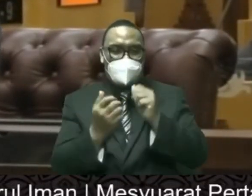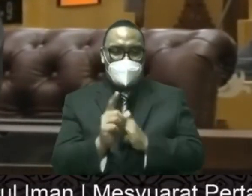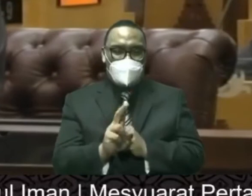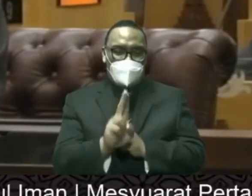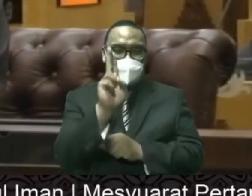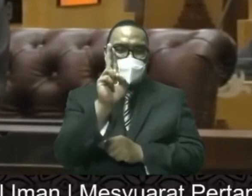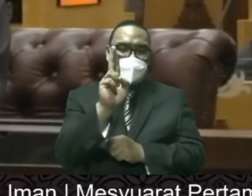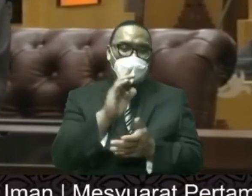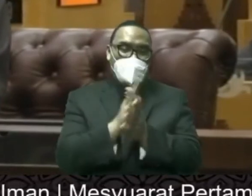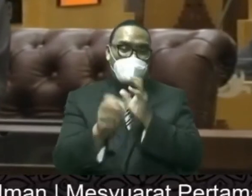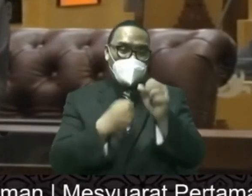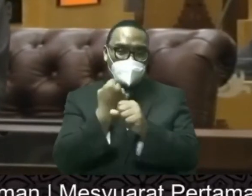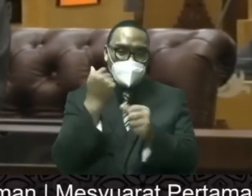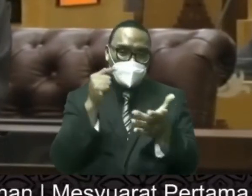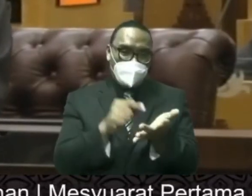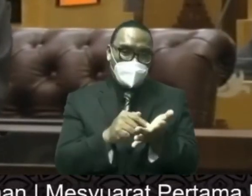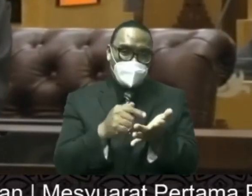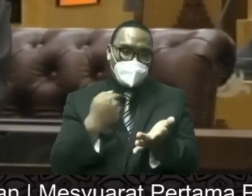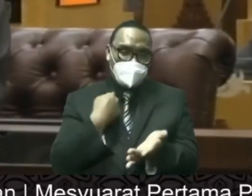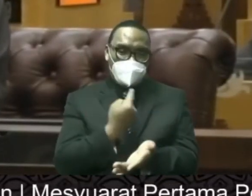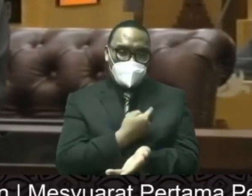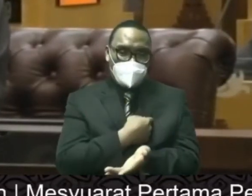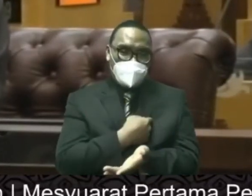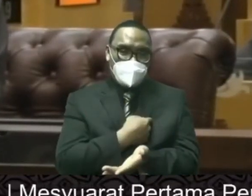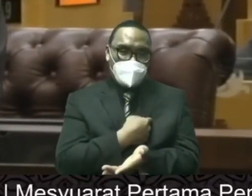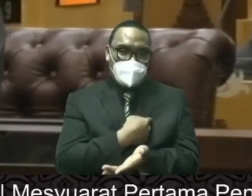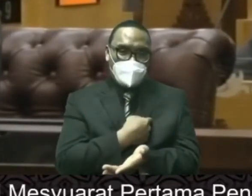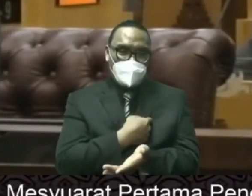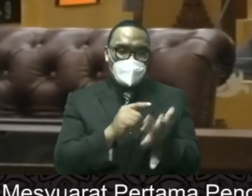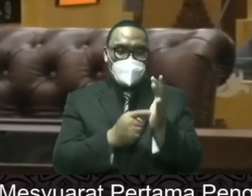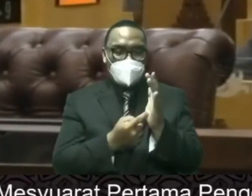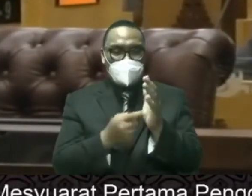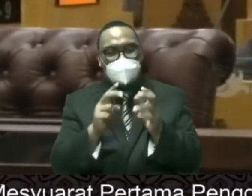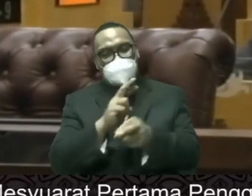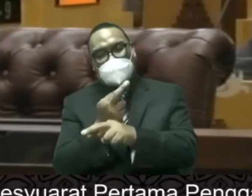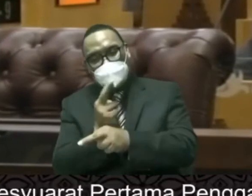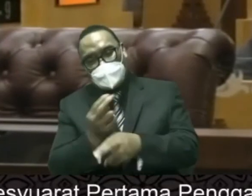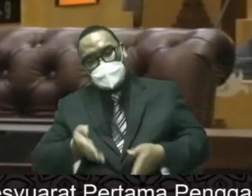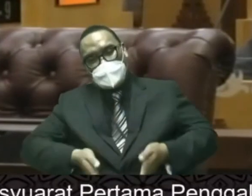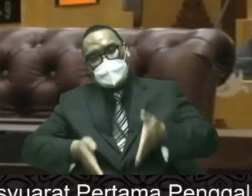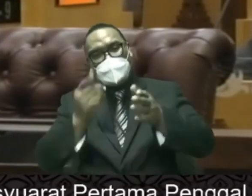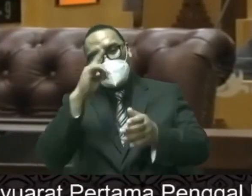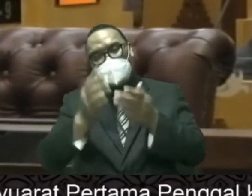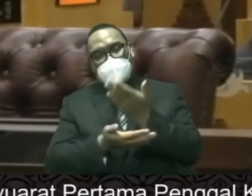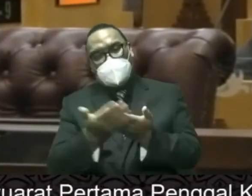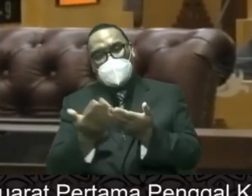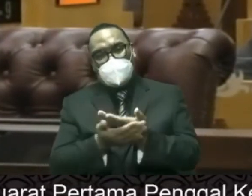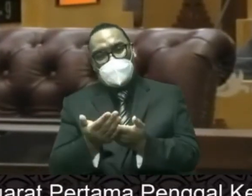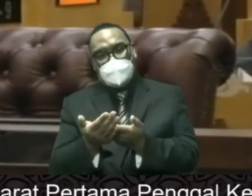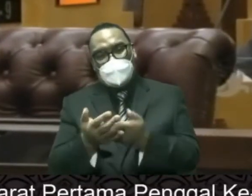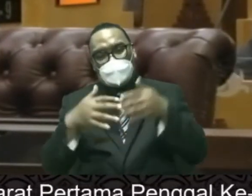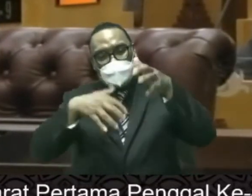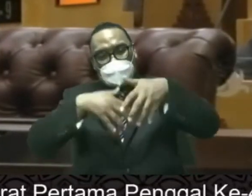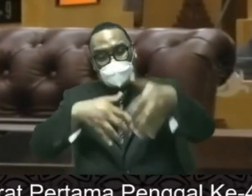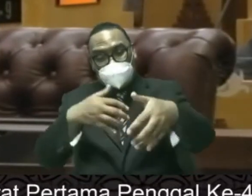pada tahun Nikita telah muda buah secara berperingkat Becky dagang untuk memudahkan pekebo